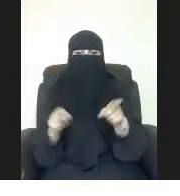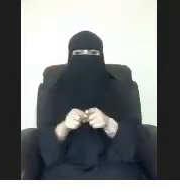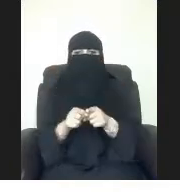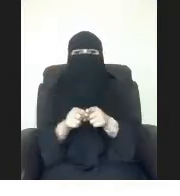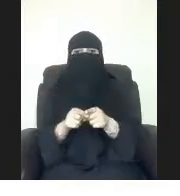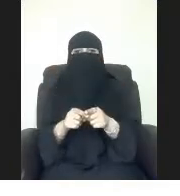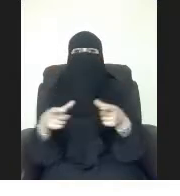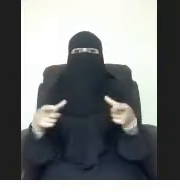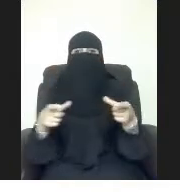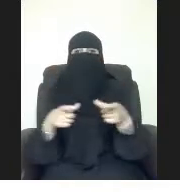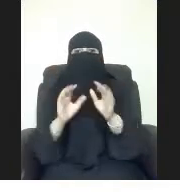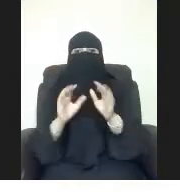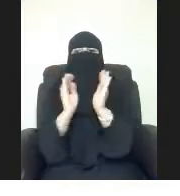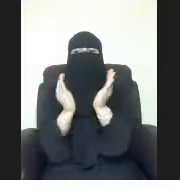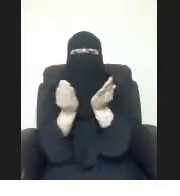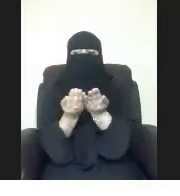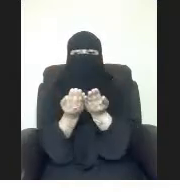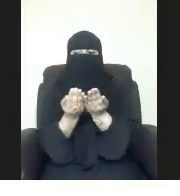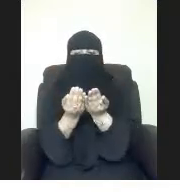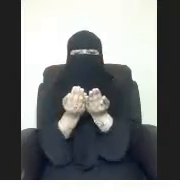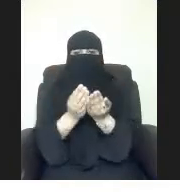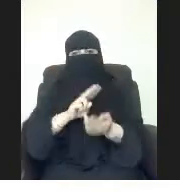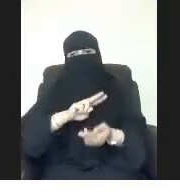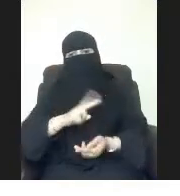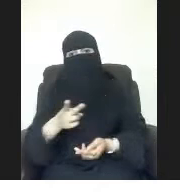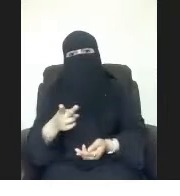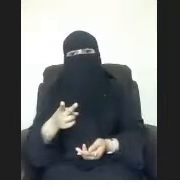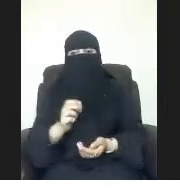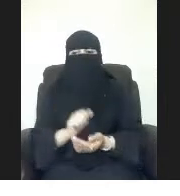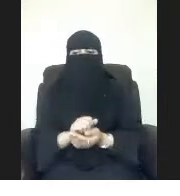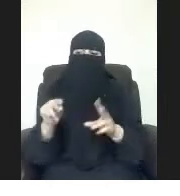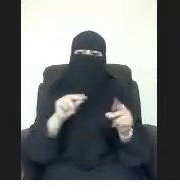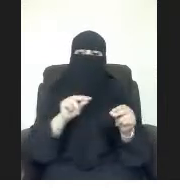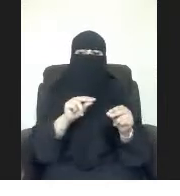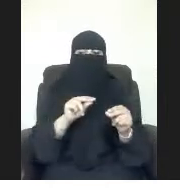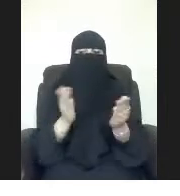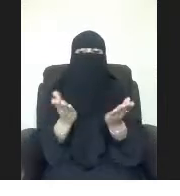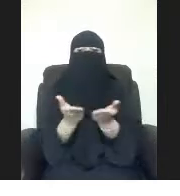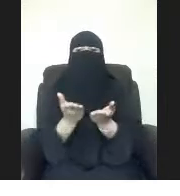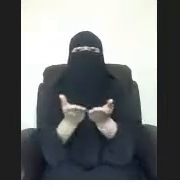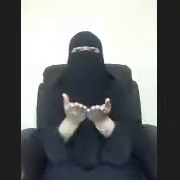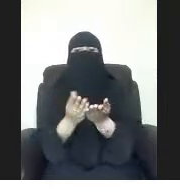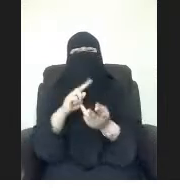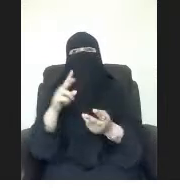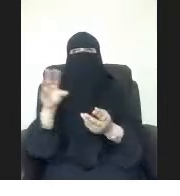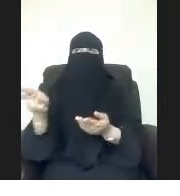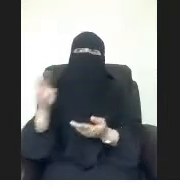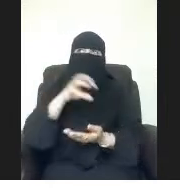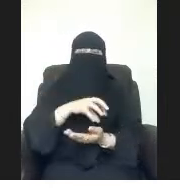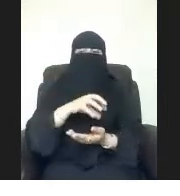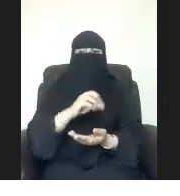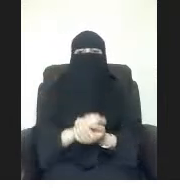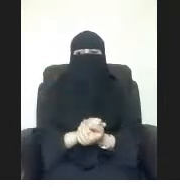ثم حل الواجبات والإرشاد وتغذية راجعة داخل قاعة الدراسة. نموذج التناوب الفردي، الطلاب أيضا يدرسون عن